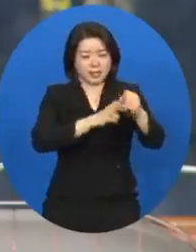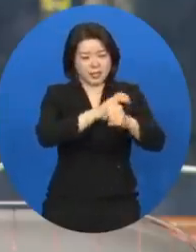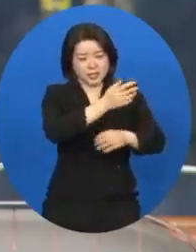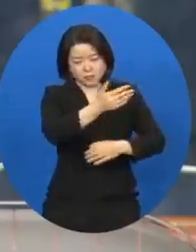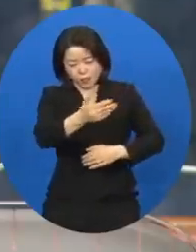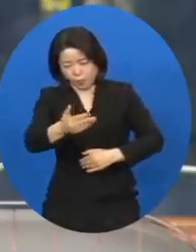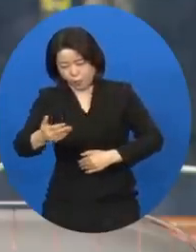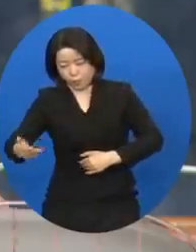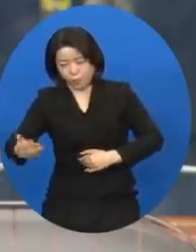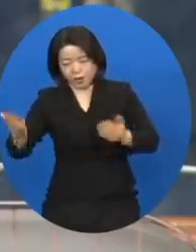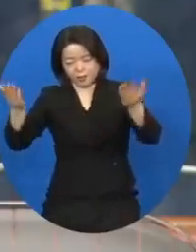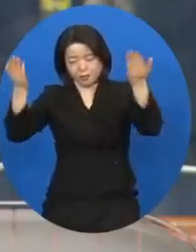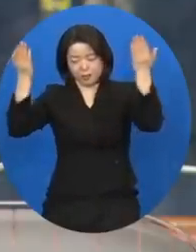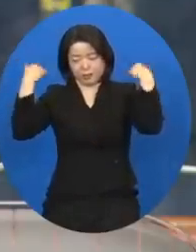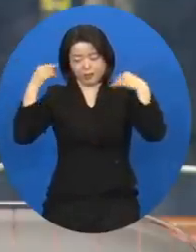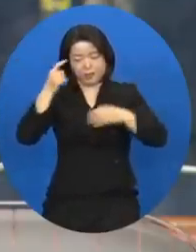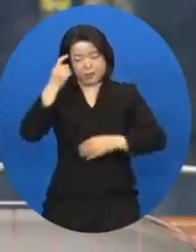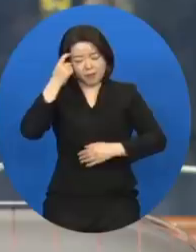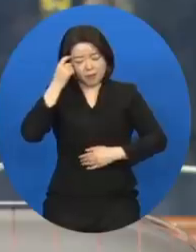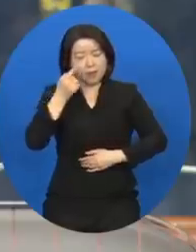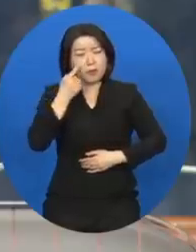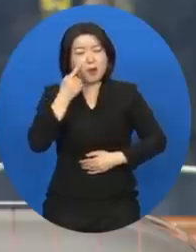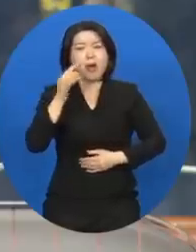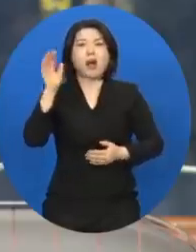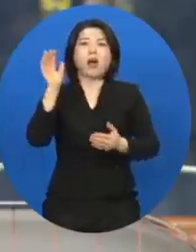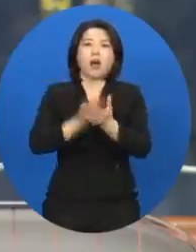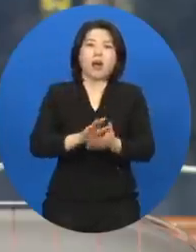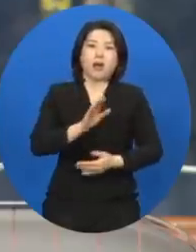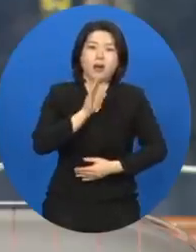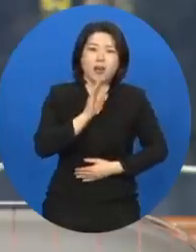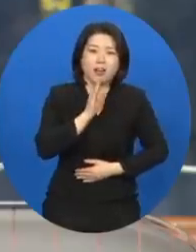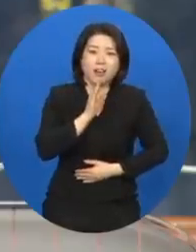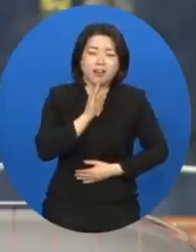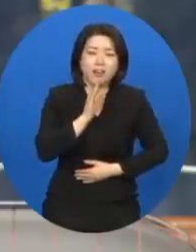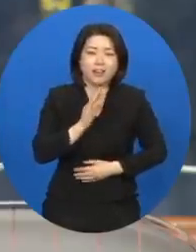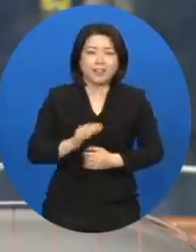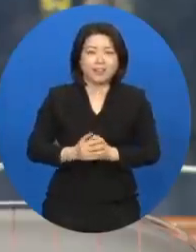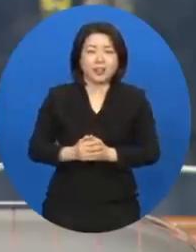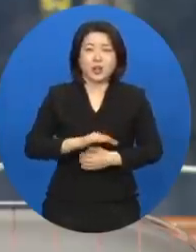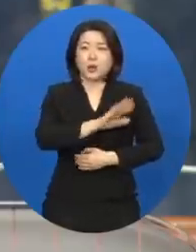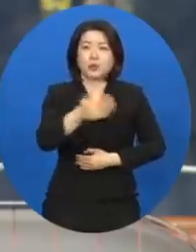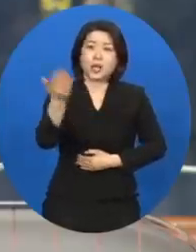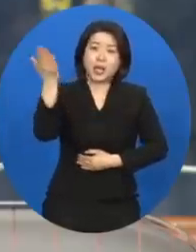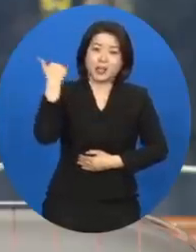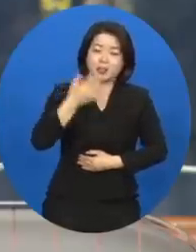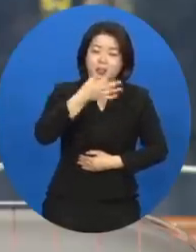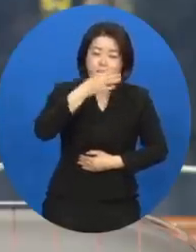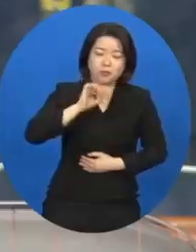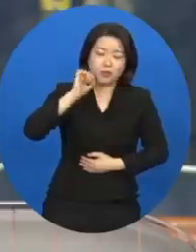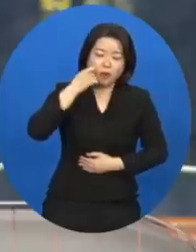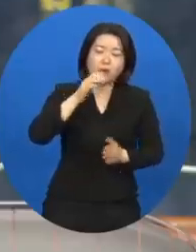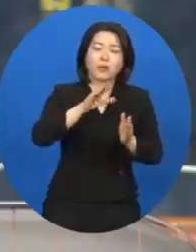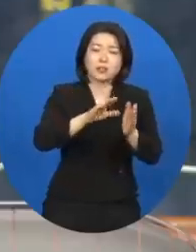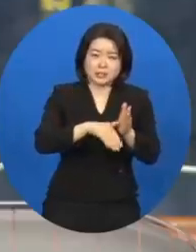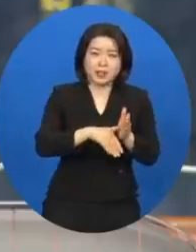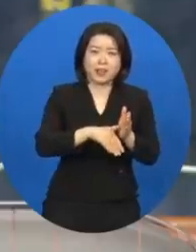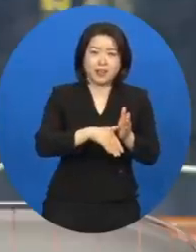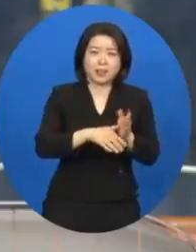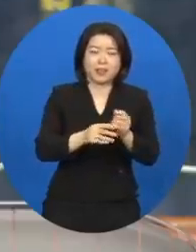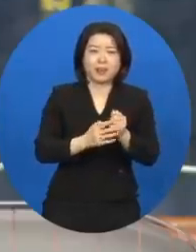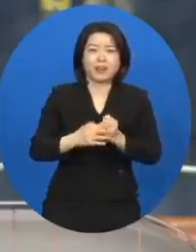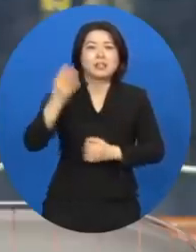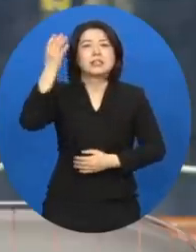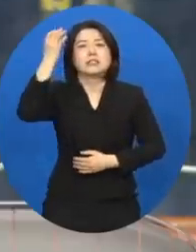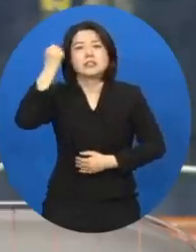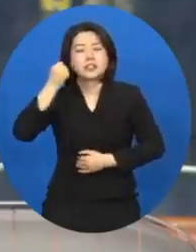보니까 와, 정말 그렇구나. 우리가 그 힘들고 어려웠을 때